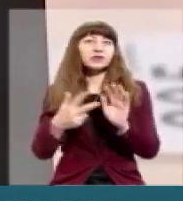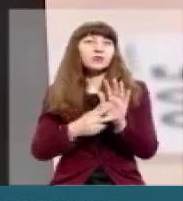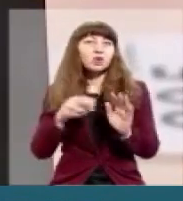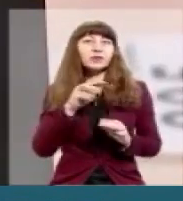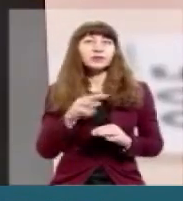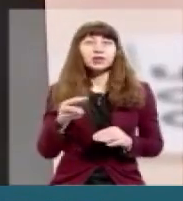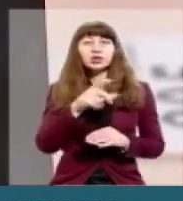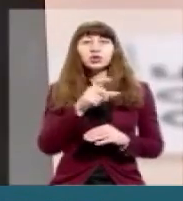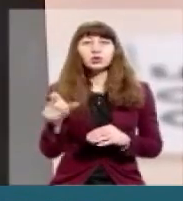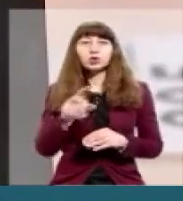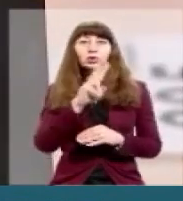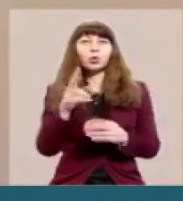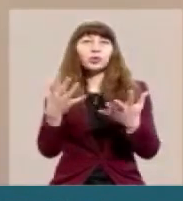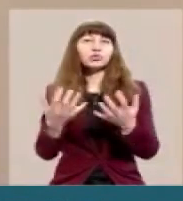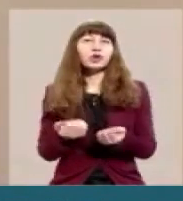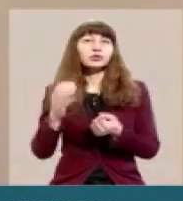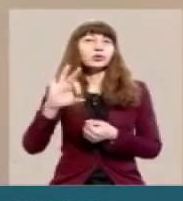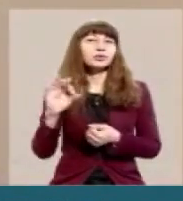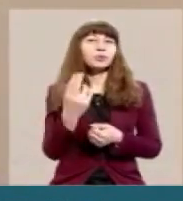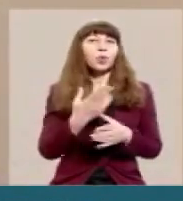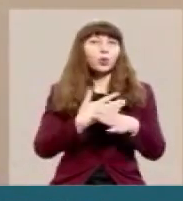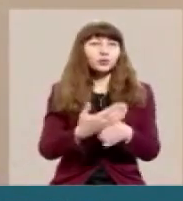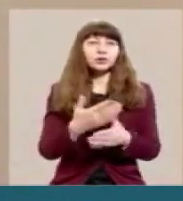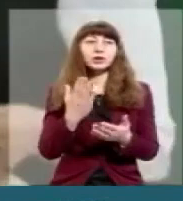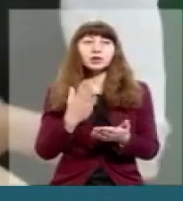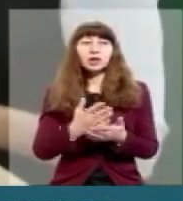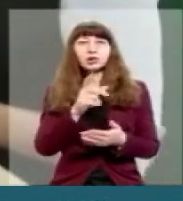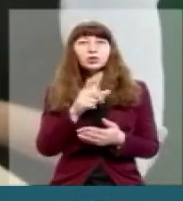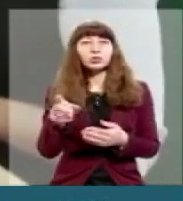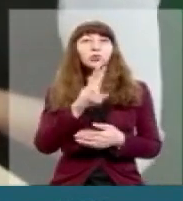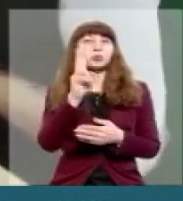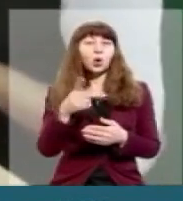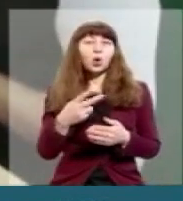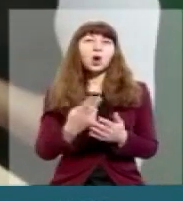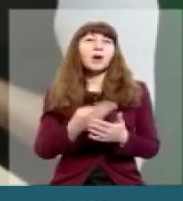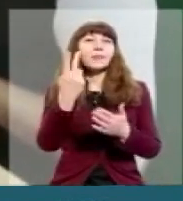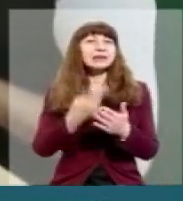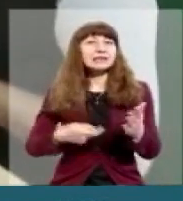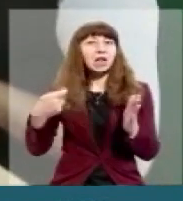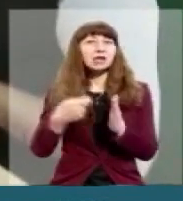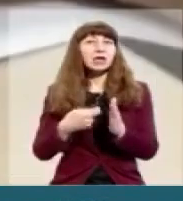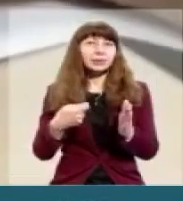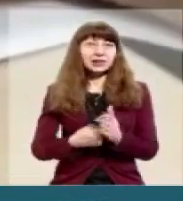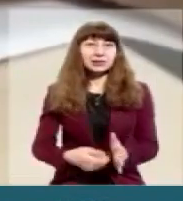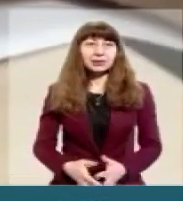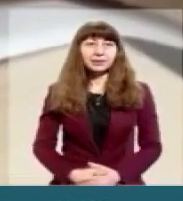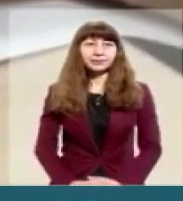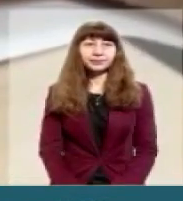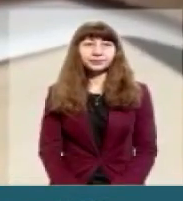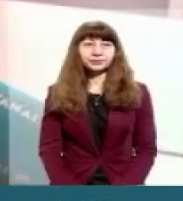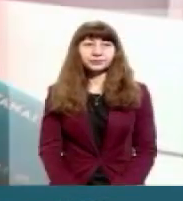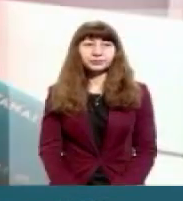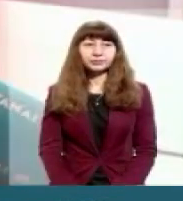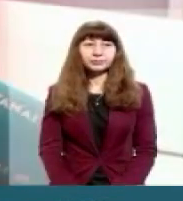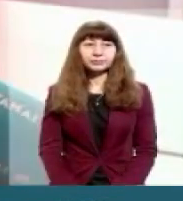артады. Қазір облыста түрлі әлеуметтік көмекті алатын 58 мың азамат бар. Әсіресе асыраушысынан айырылған азаматтар назардан тыс